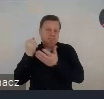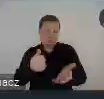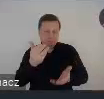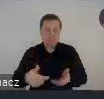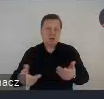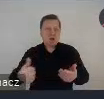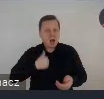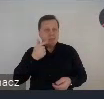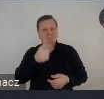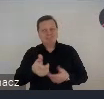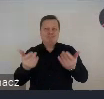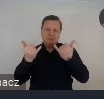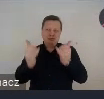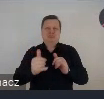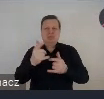z innymi